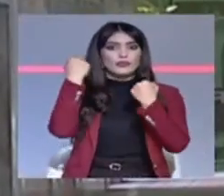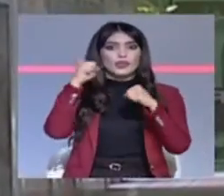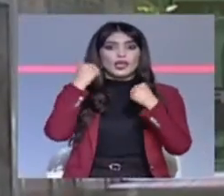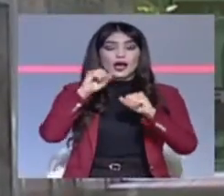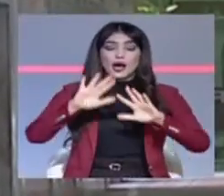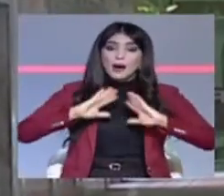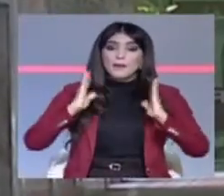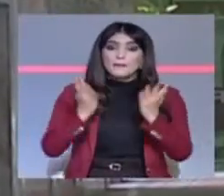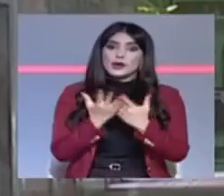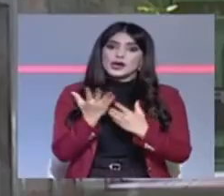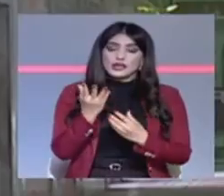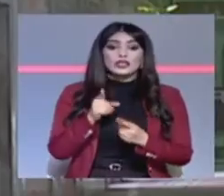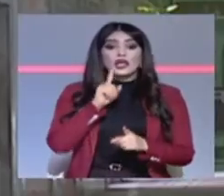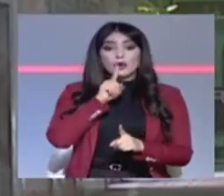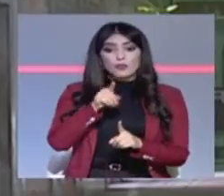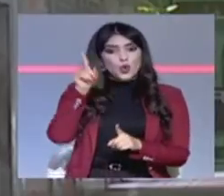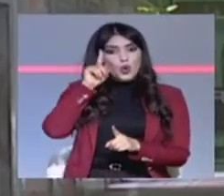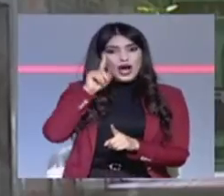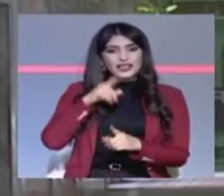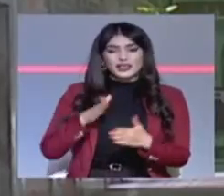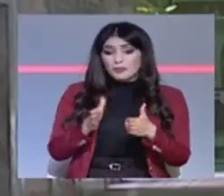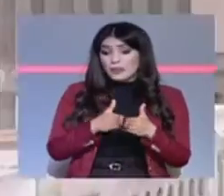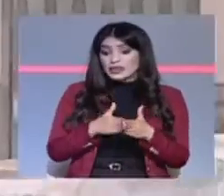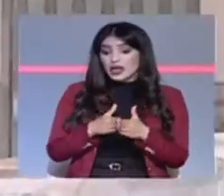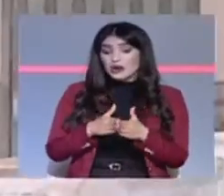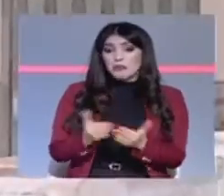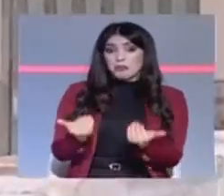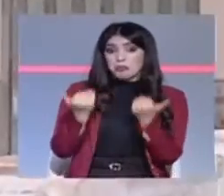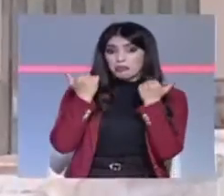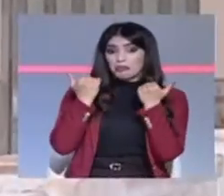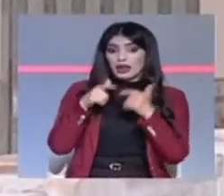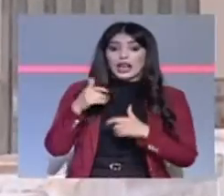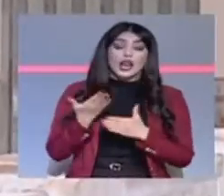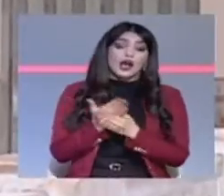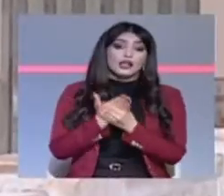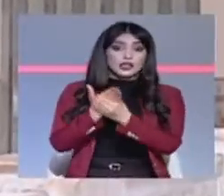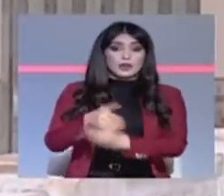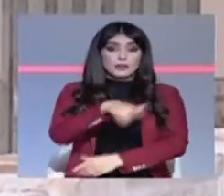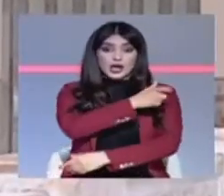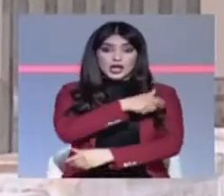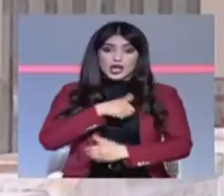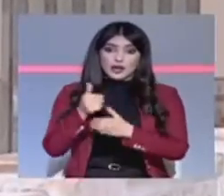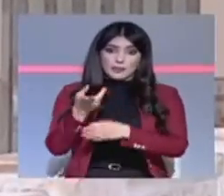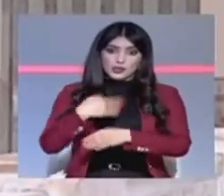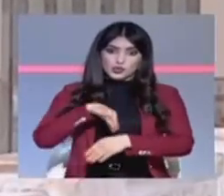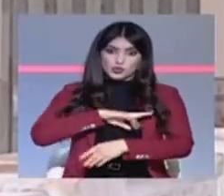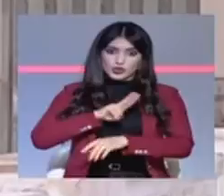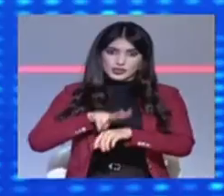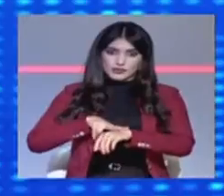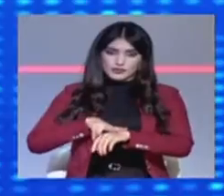العام بسبب عدم تحقيق المطالب التي رفعتها النقابه الى السلطه التنفيذيه